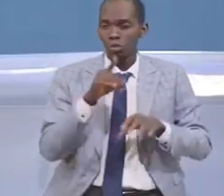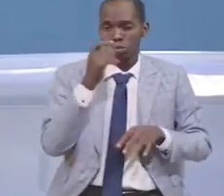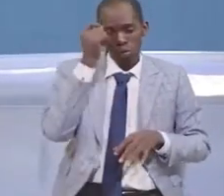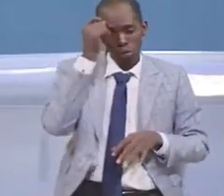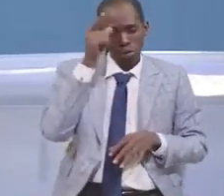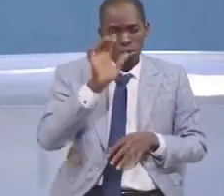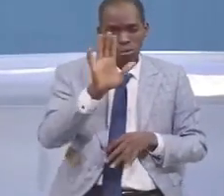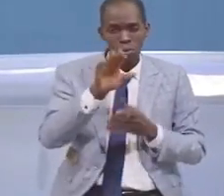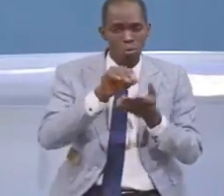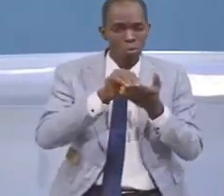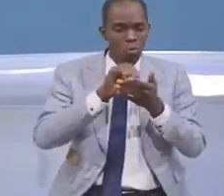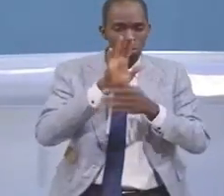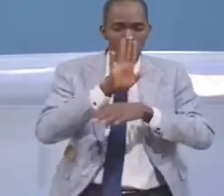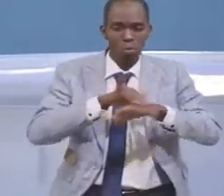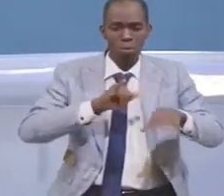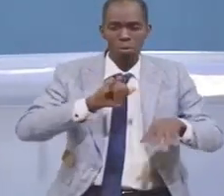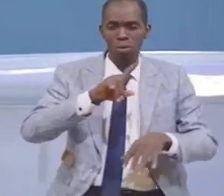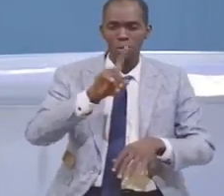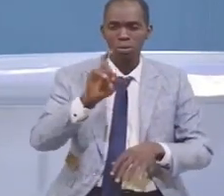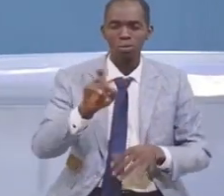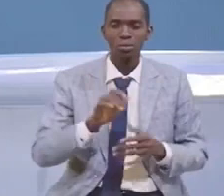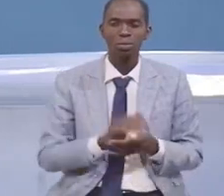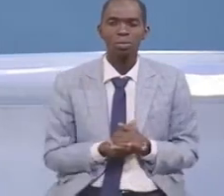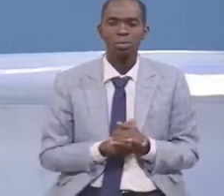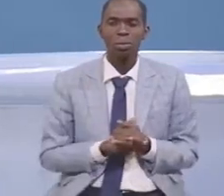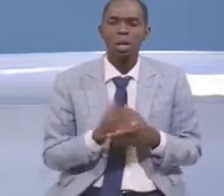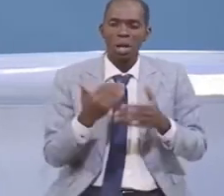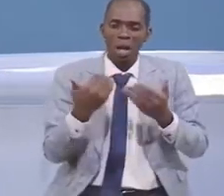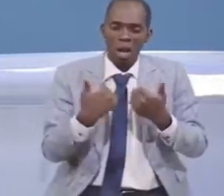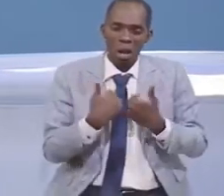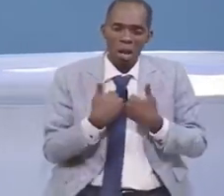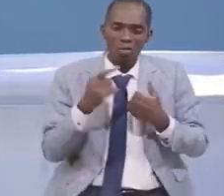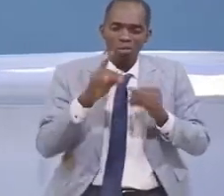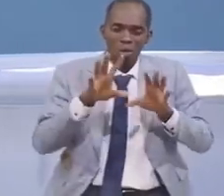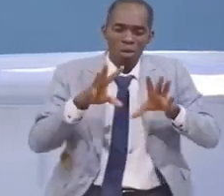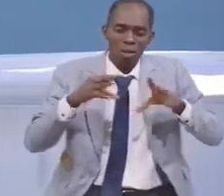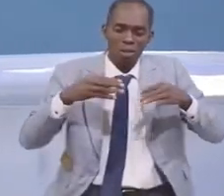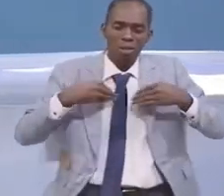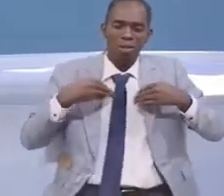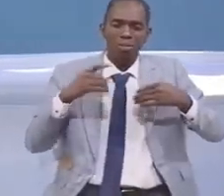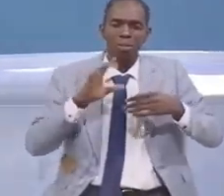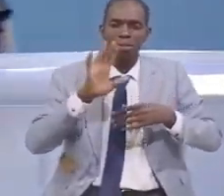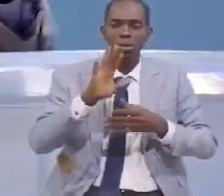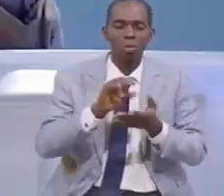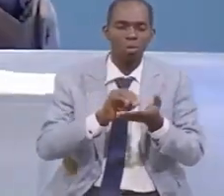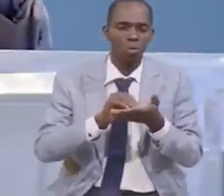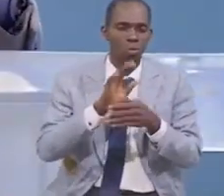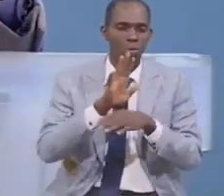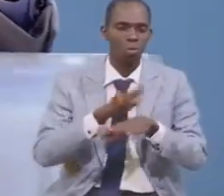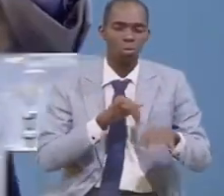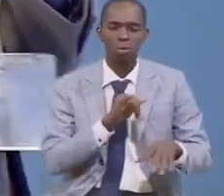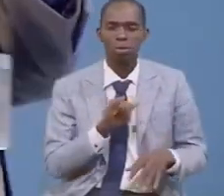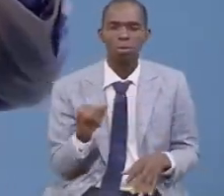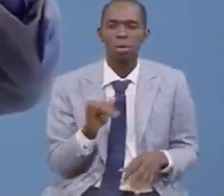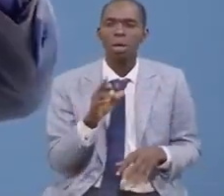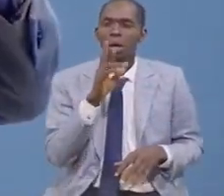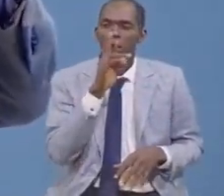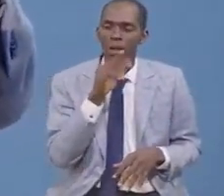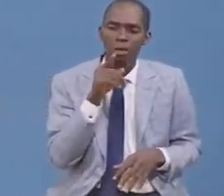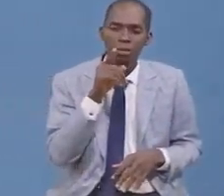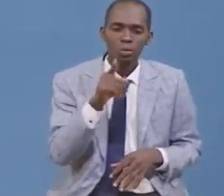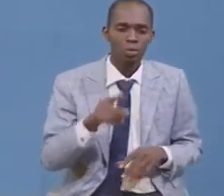your calling? మీ పిలుపు మీకు అర్థమైందా? Have you accepted your calling? మీ పిలుపును మీరు అంగీకరించారా? Are you living